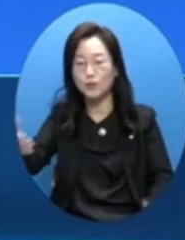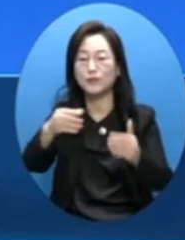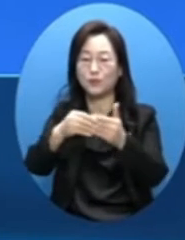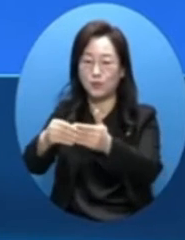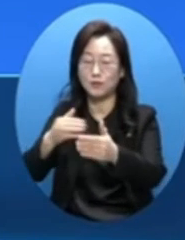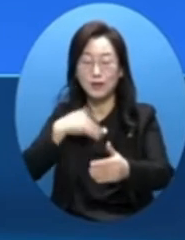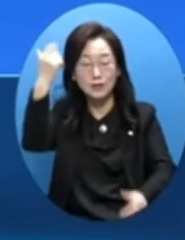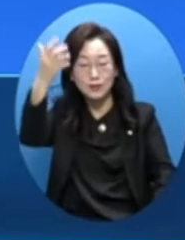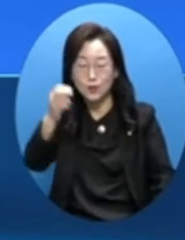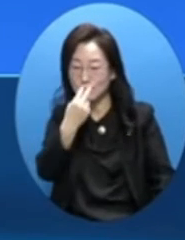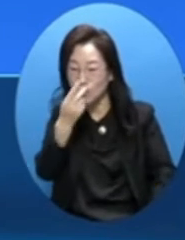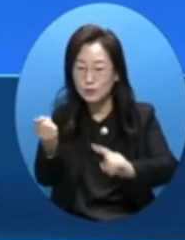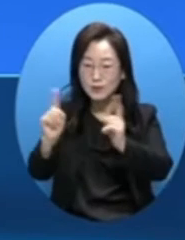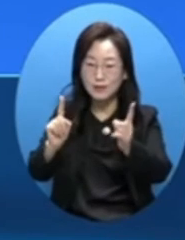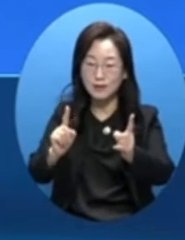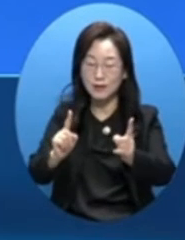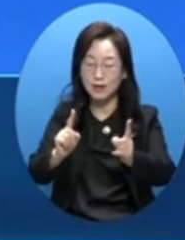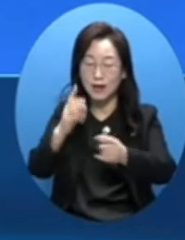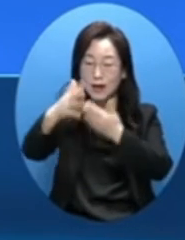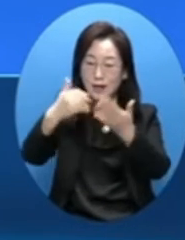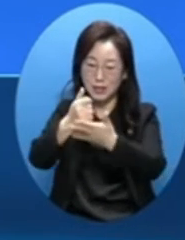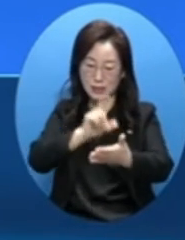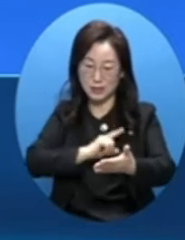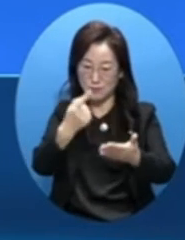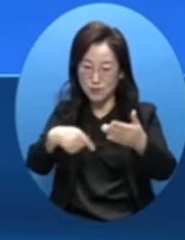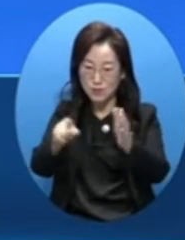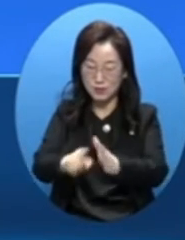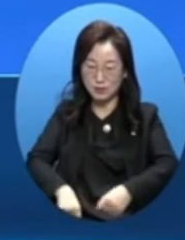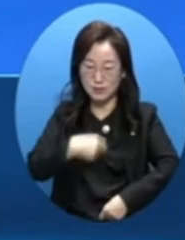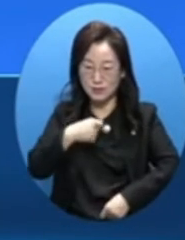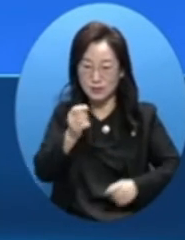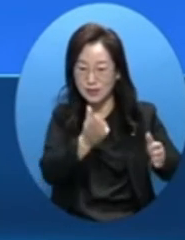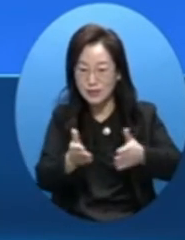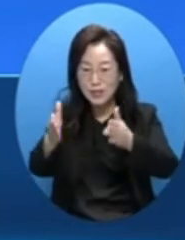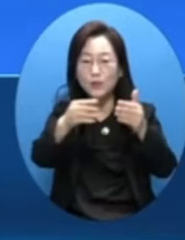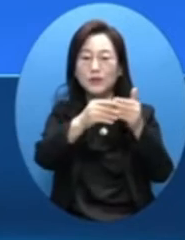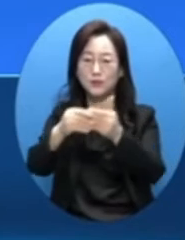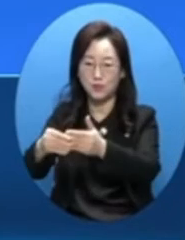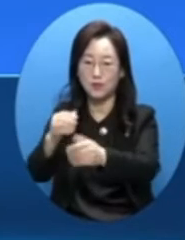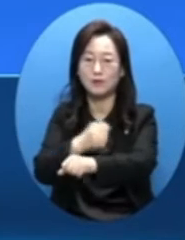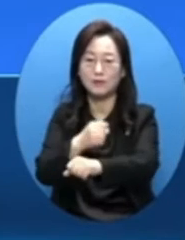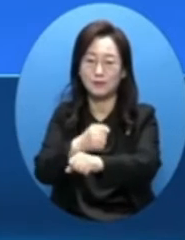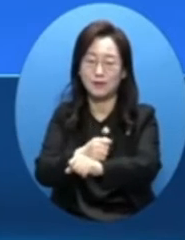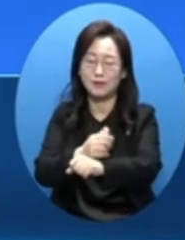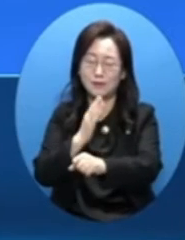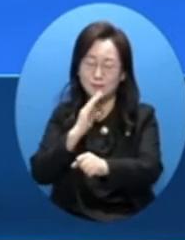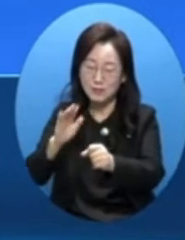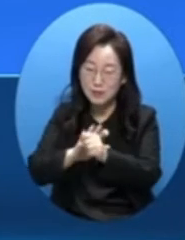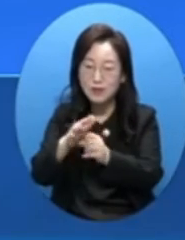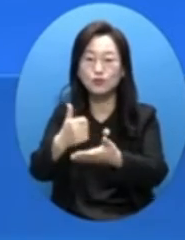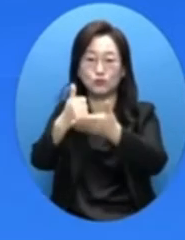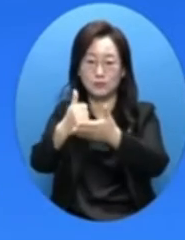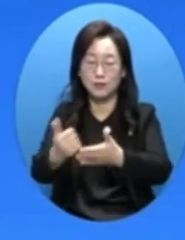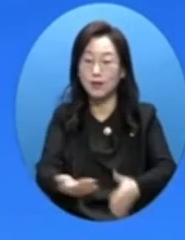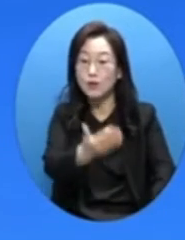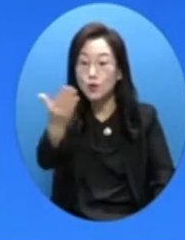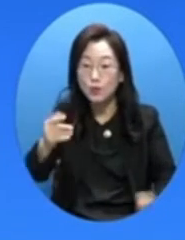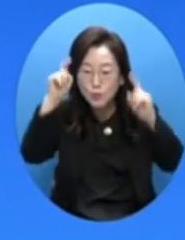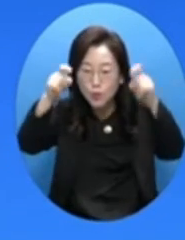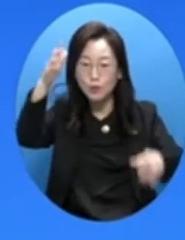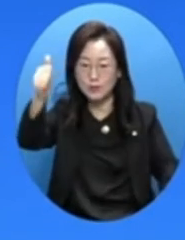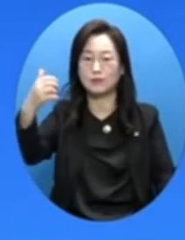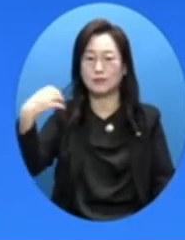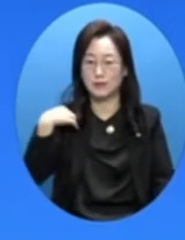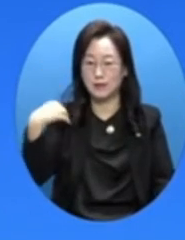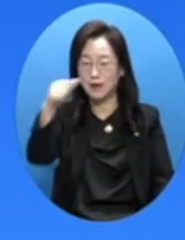혼을 수행시키시고 자기 이름을 위하여 의의 길로 인도하시는도다. 그 사랑의 주님이 여러분의 목자 돼서 한평생